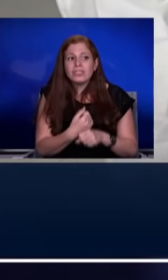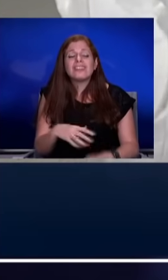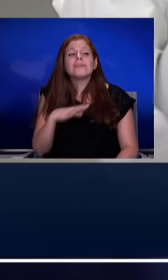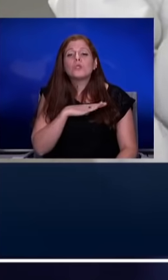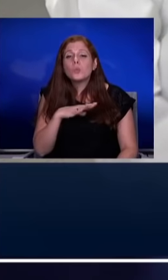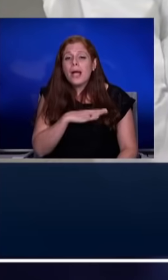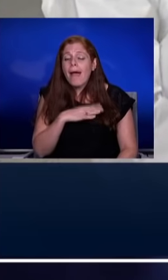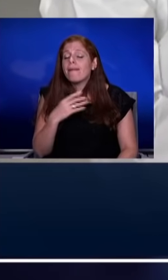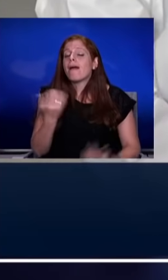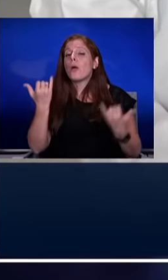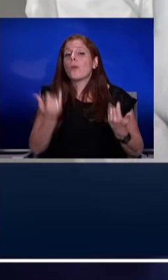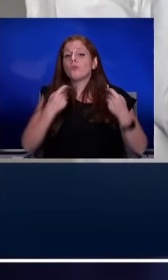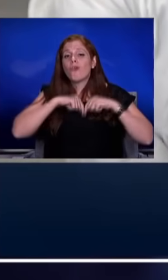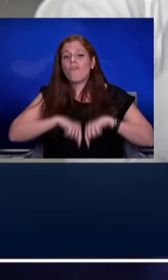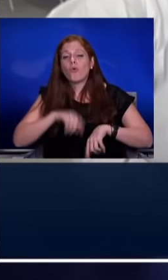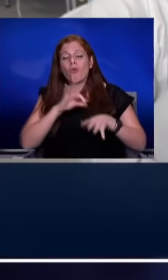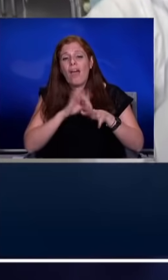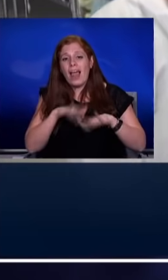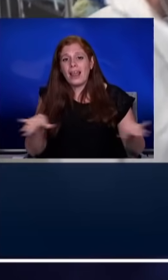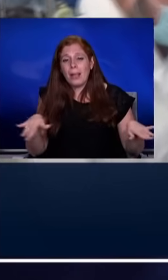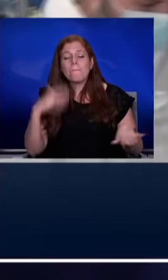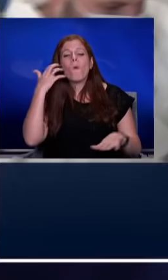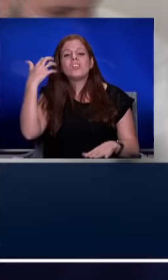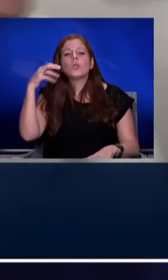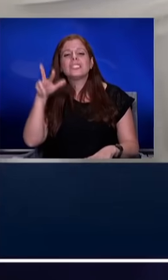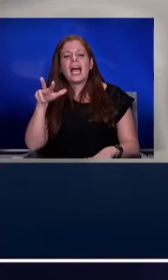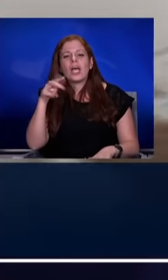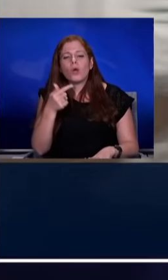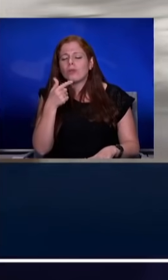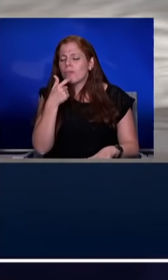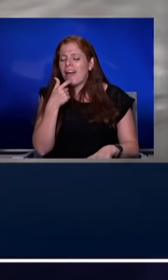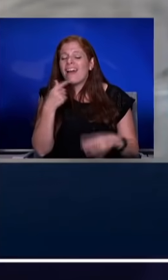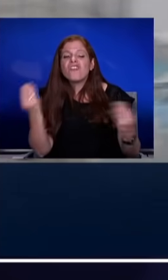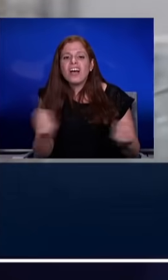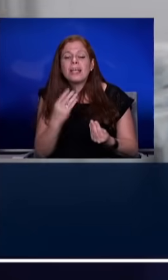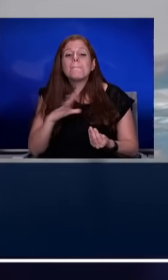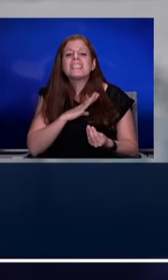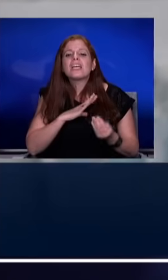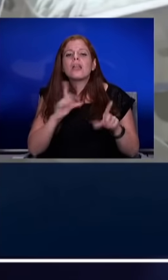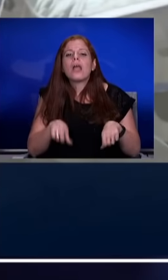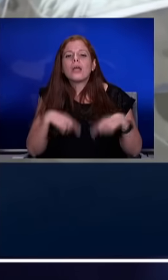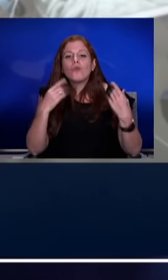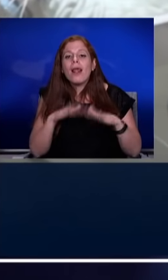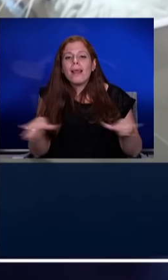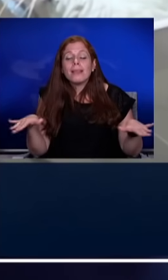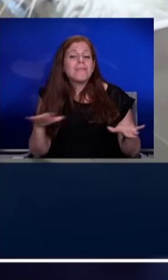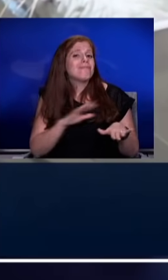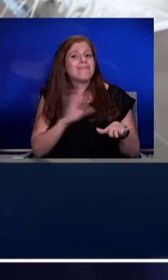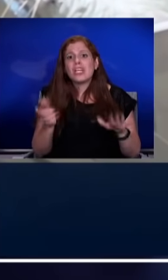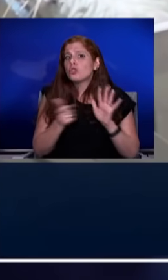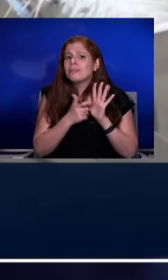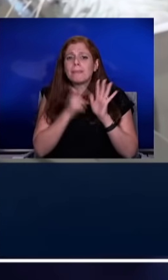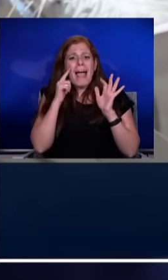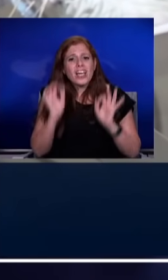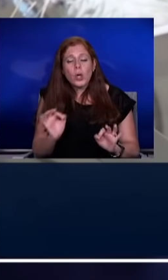אומר לי היום יושב ראש איגוד רופאי הילדים, פרופסור צחי גרוסמן, המנהג הזה מסכן את חייהם של הילדים ללא כל הצדקה הגיונית.